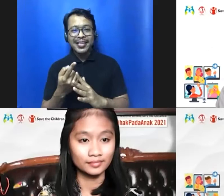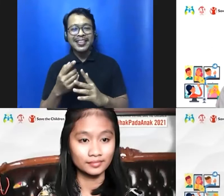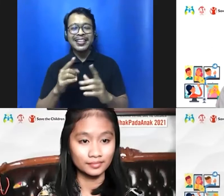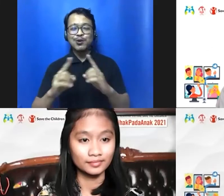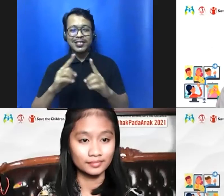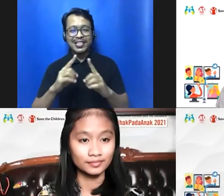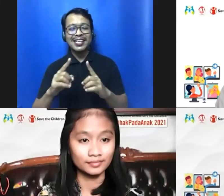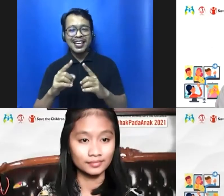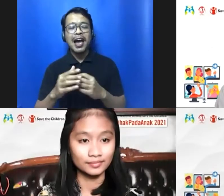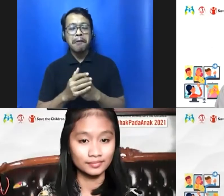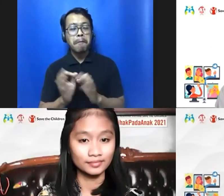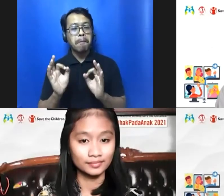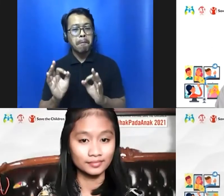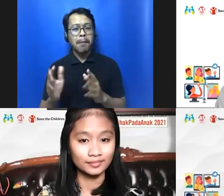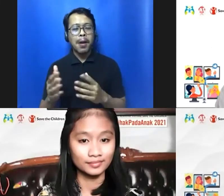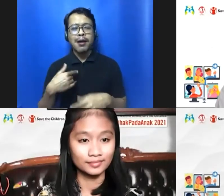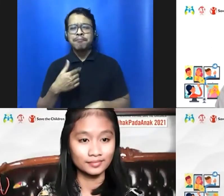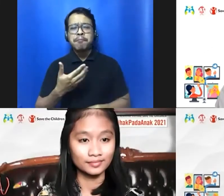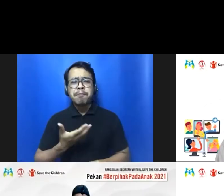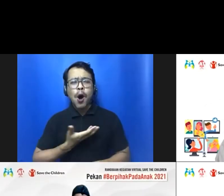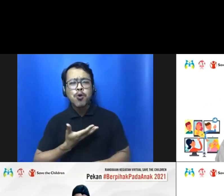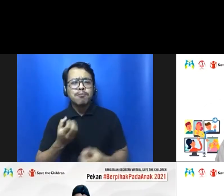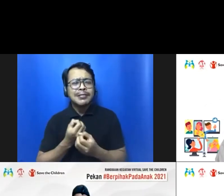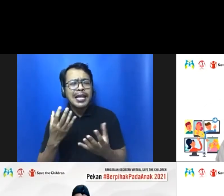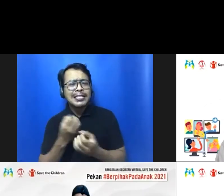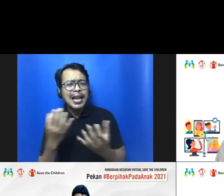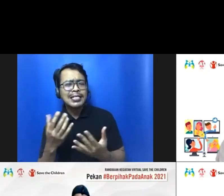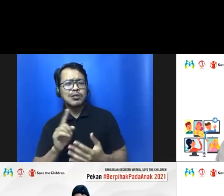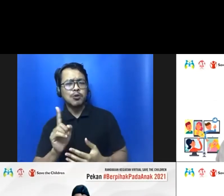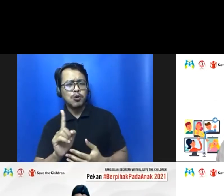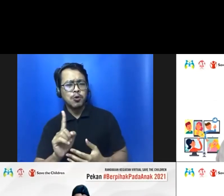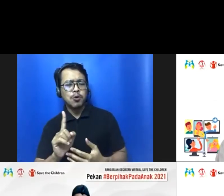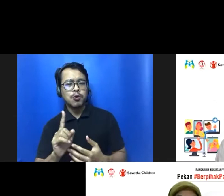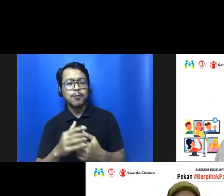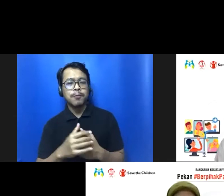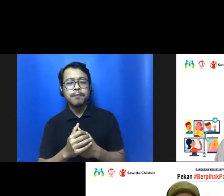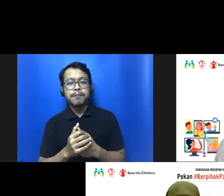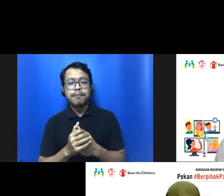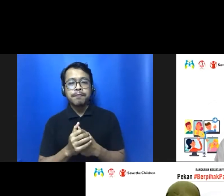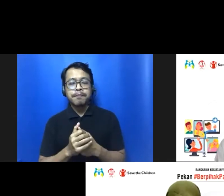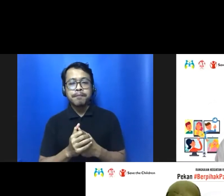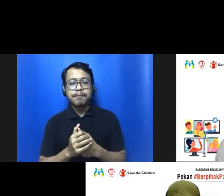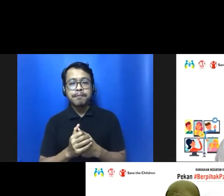beberapa narasumber, saya ingin menyampaikan beberapa hal terlebih dahulu ya,